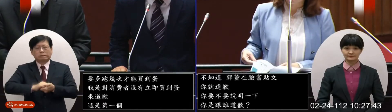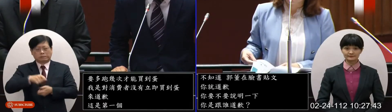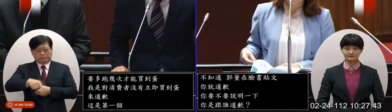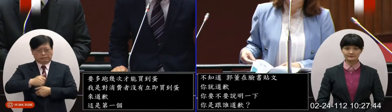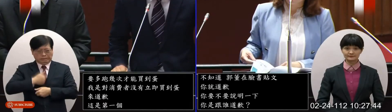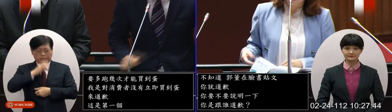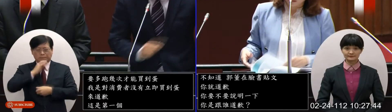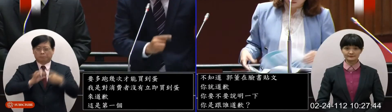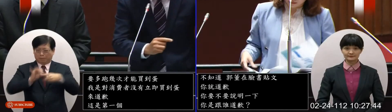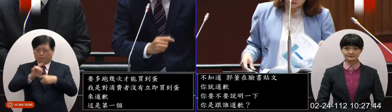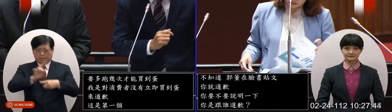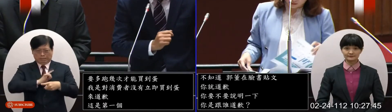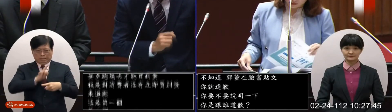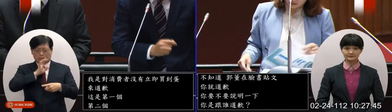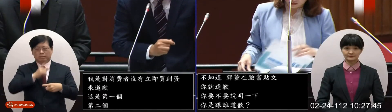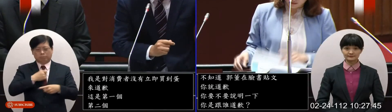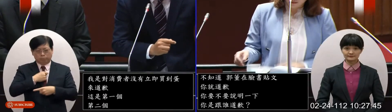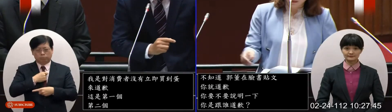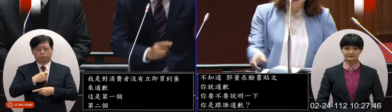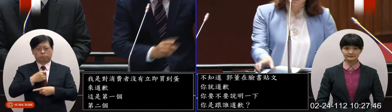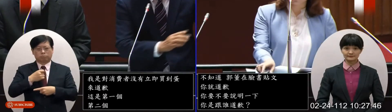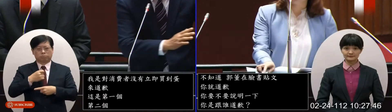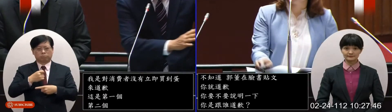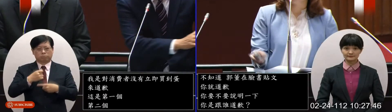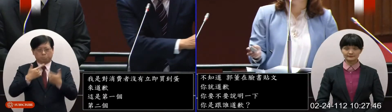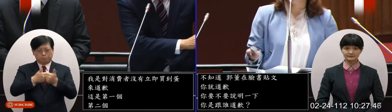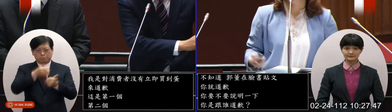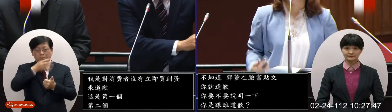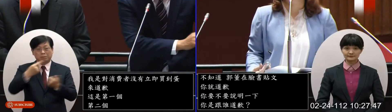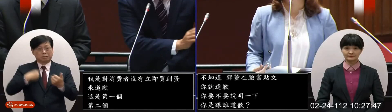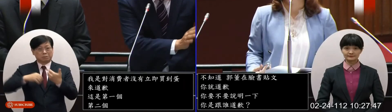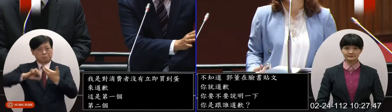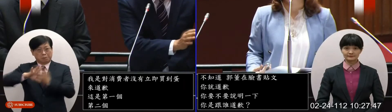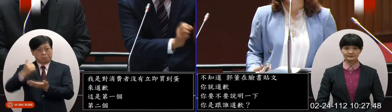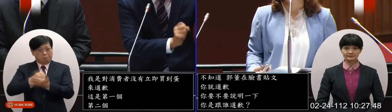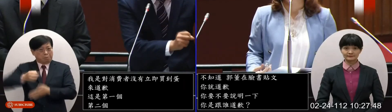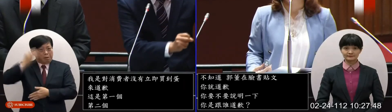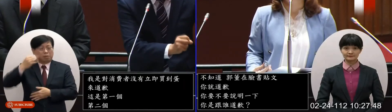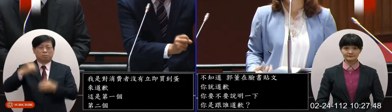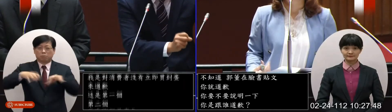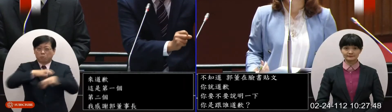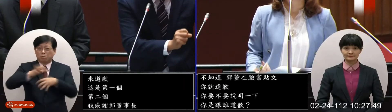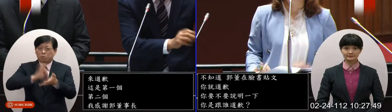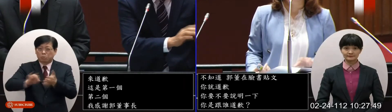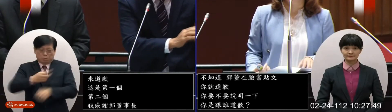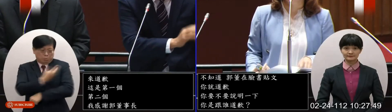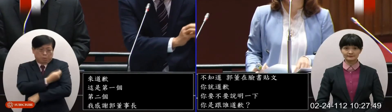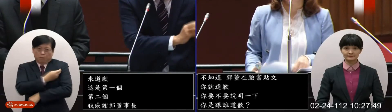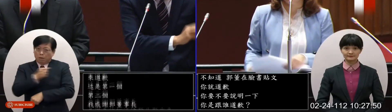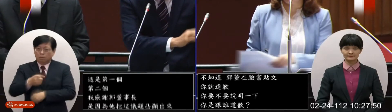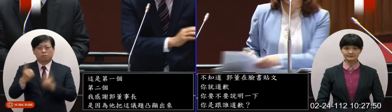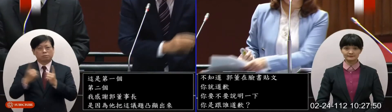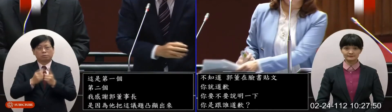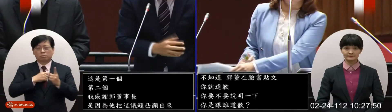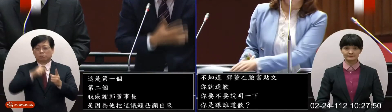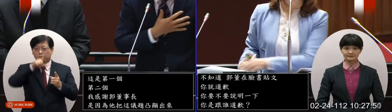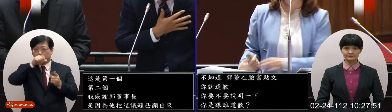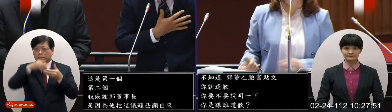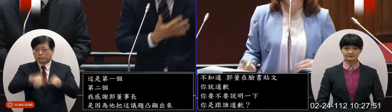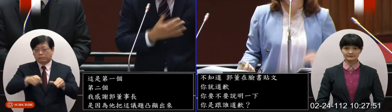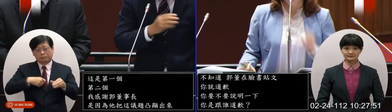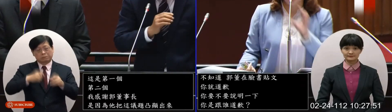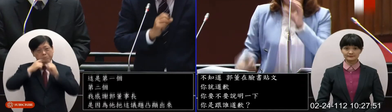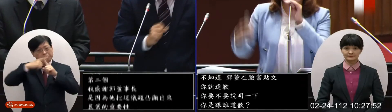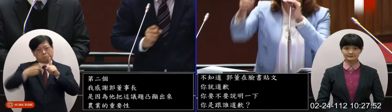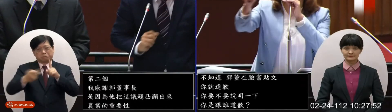100%的自给自足，因为进口的会更贵，而且像周遭的国家，很多国家用疫苗，其实对鸡蛋的品质还